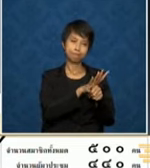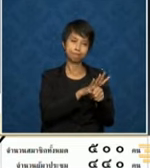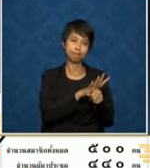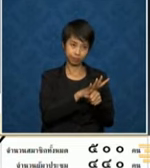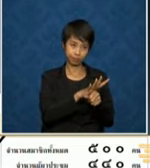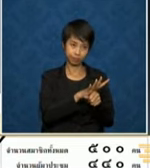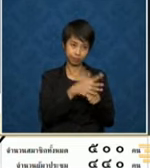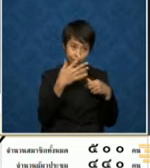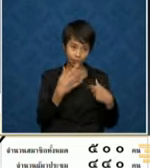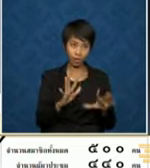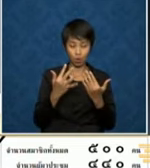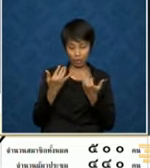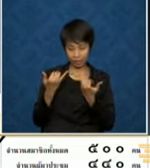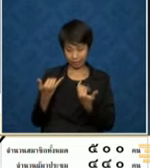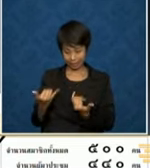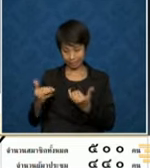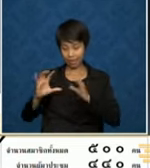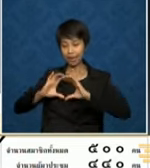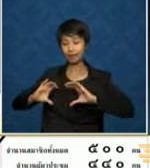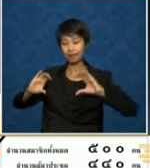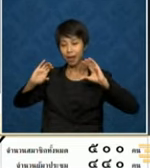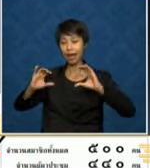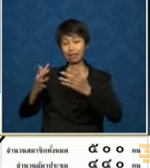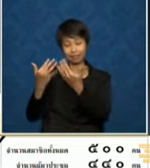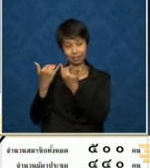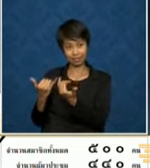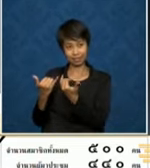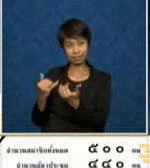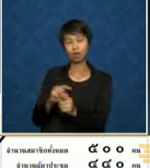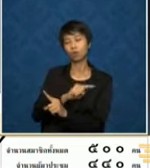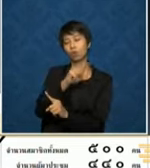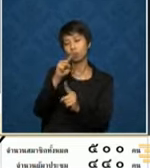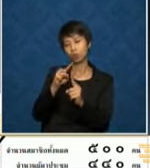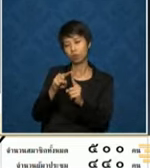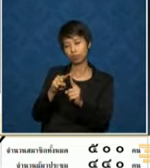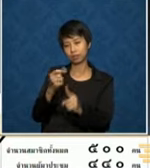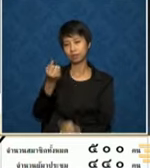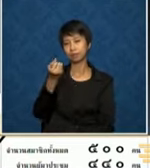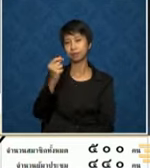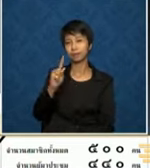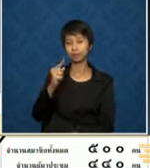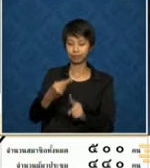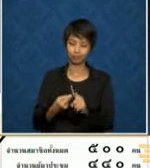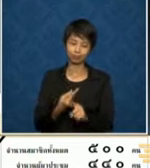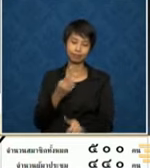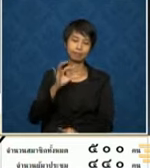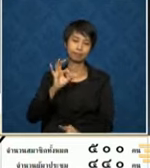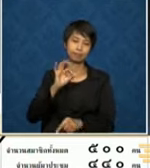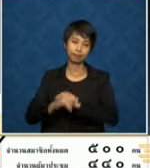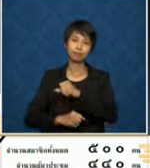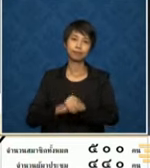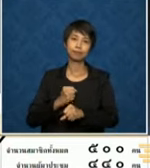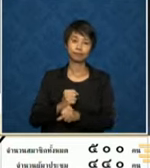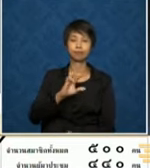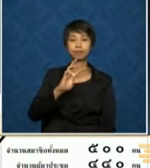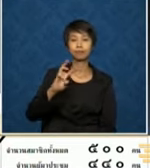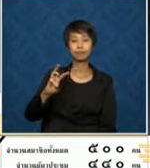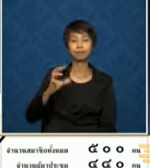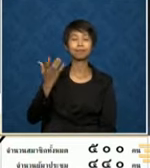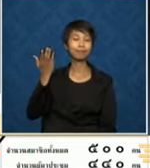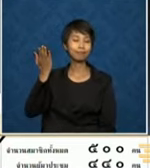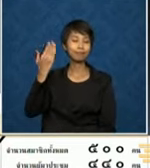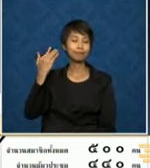เรามาเปรียบเทียบโครงการของรัฐบาลในปัจจุบันนะครับตั้งแต่วันที่11กันยายนปี2566ที่ท่านน